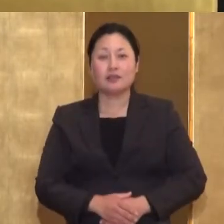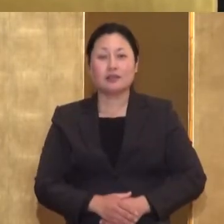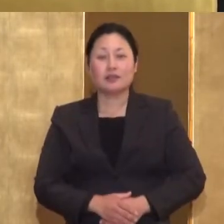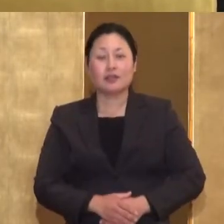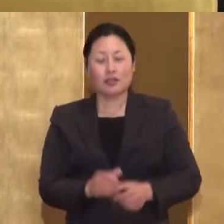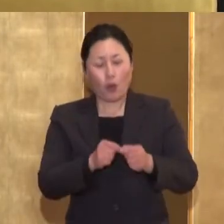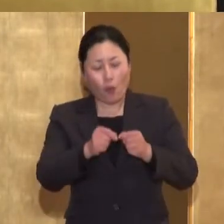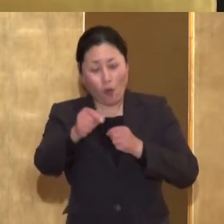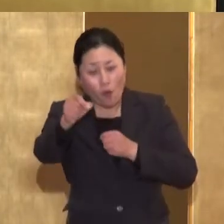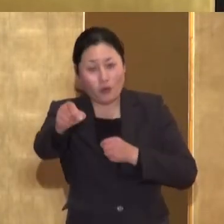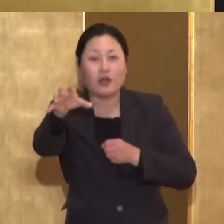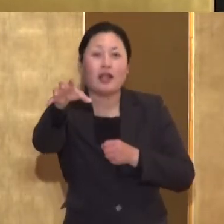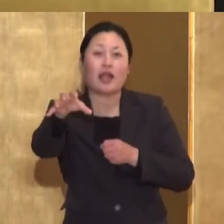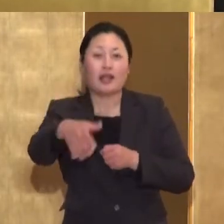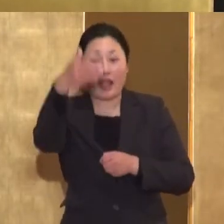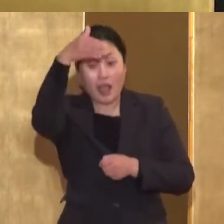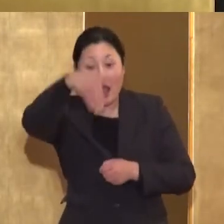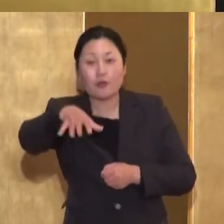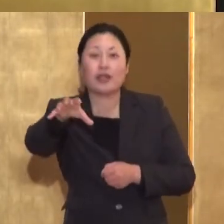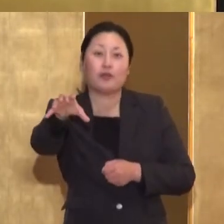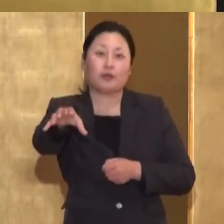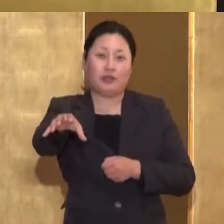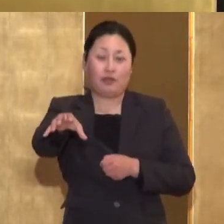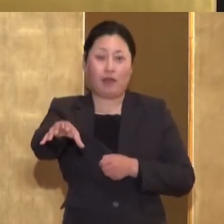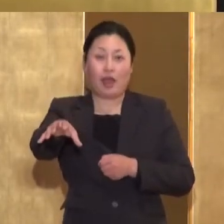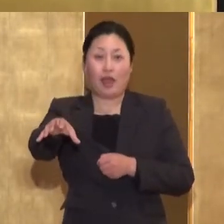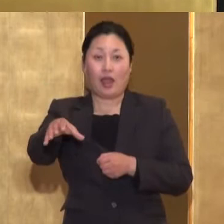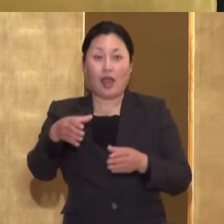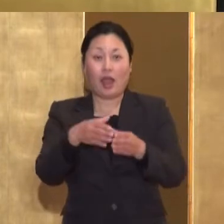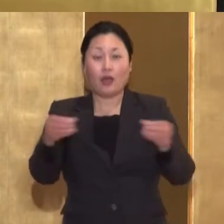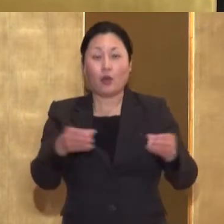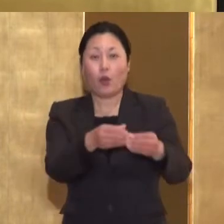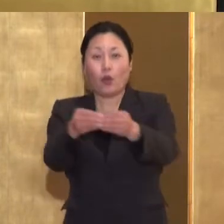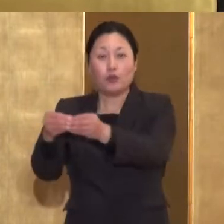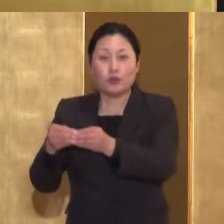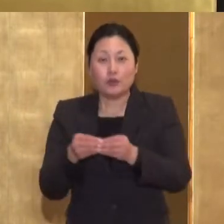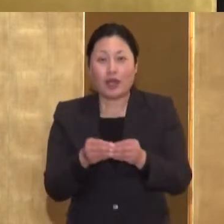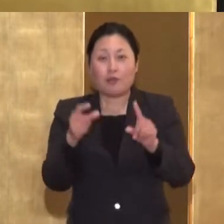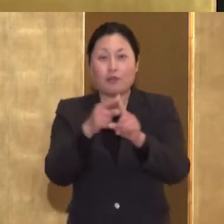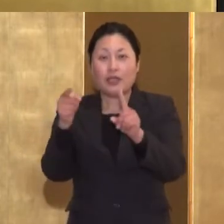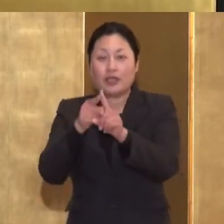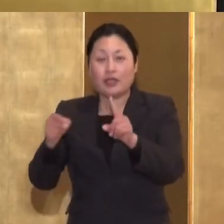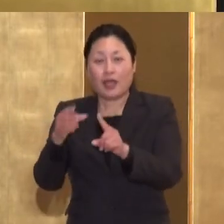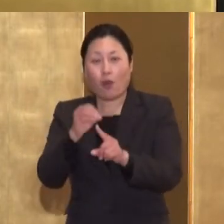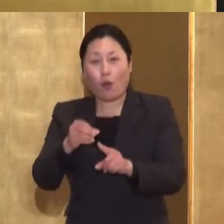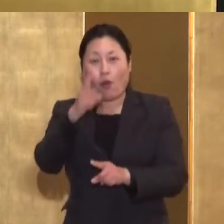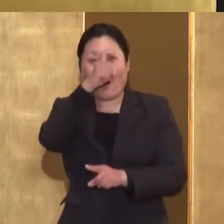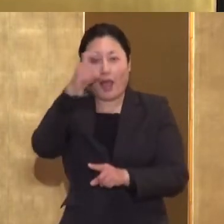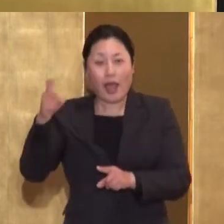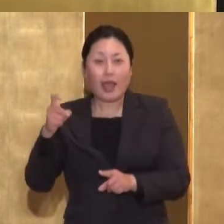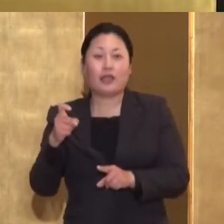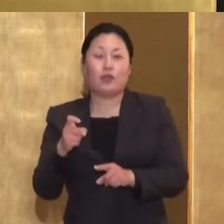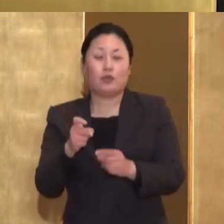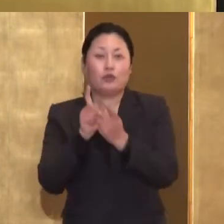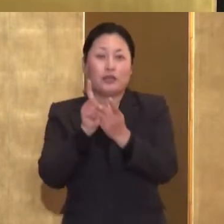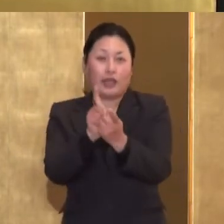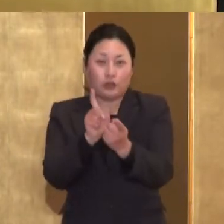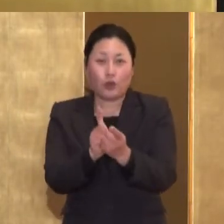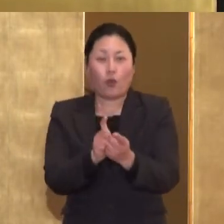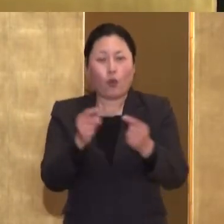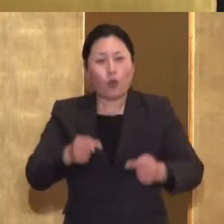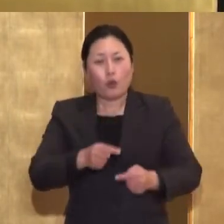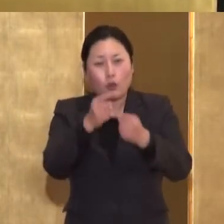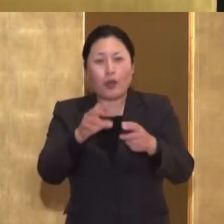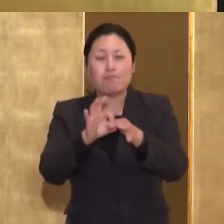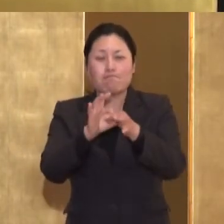遠く離れたアフリカの地では国連 PKO 海賊対処、正月返上で国